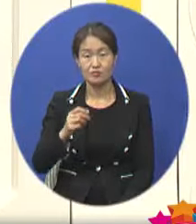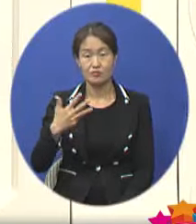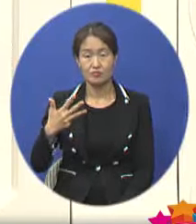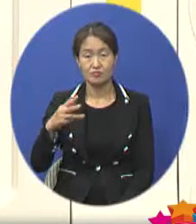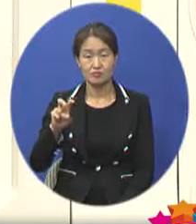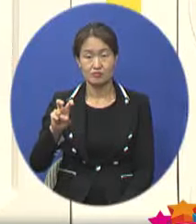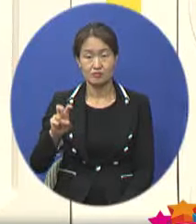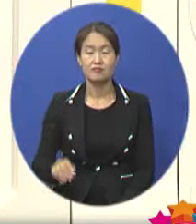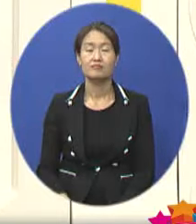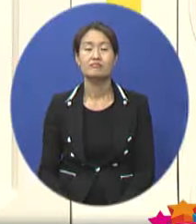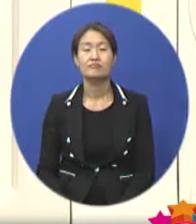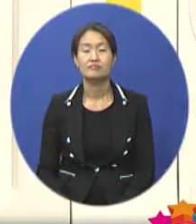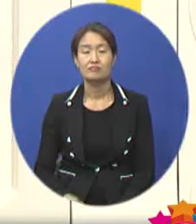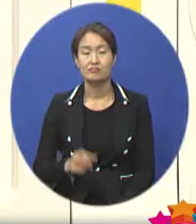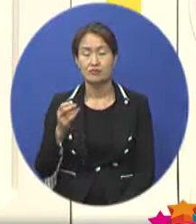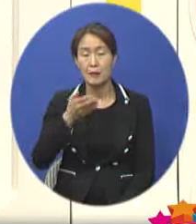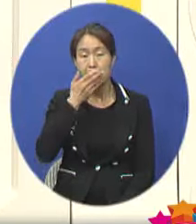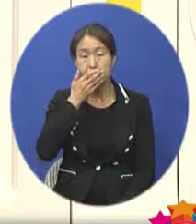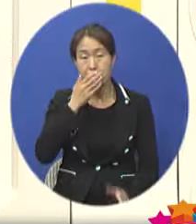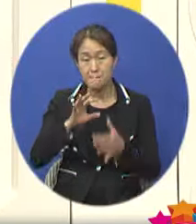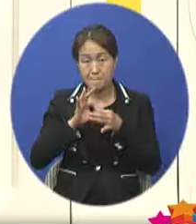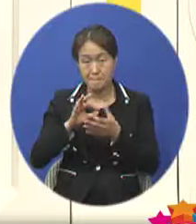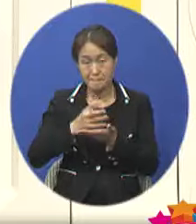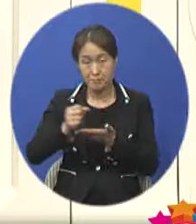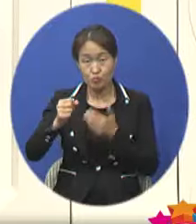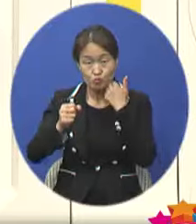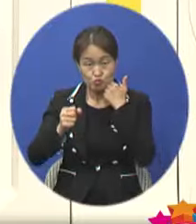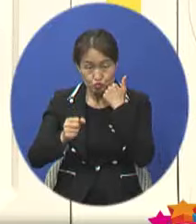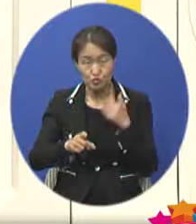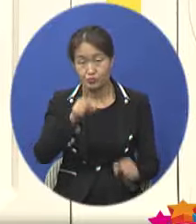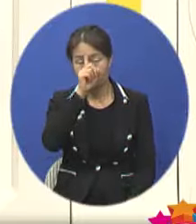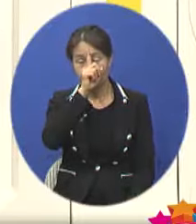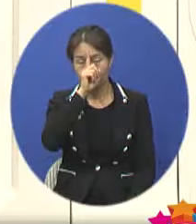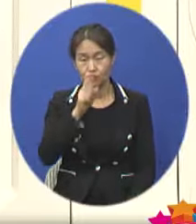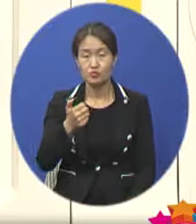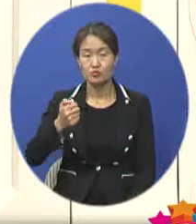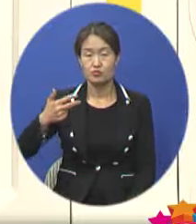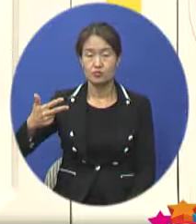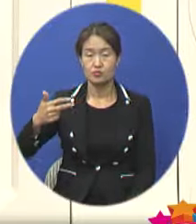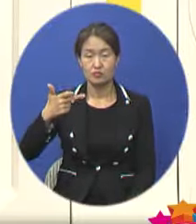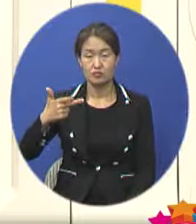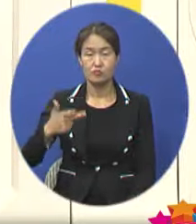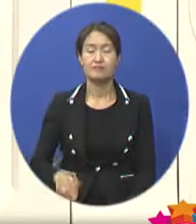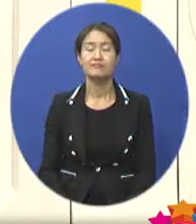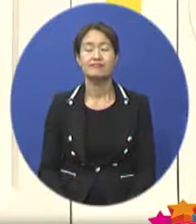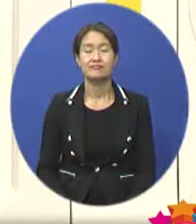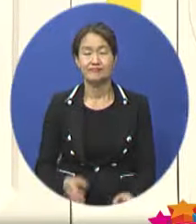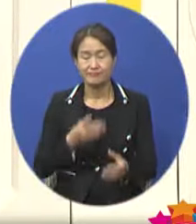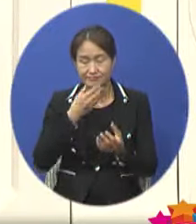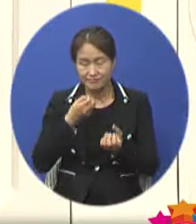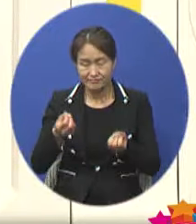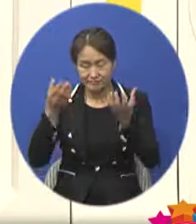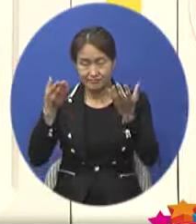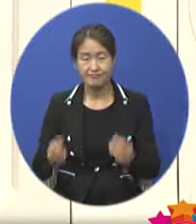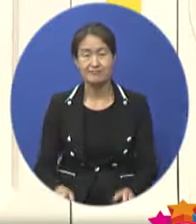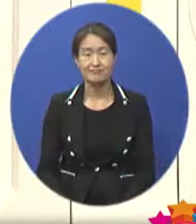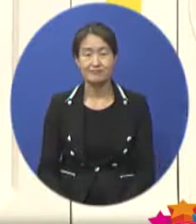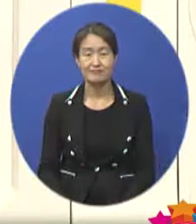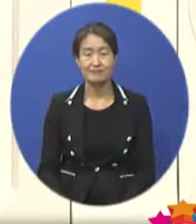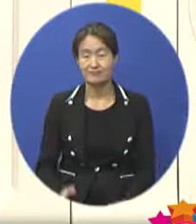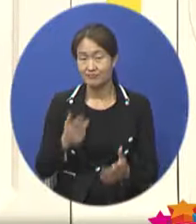끝번호 0820번님. 즉석식품 받으시는 분 0105로 시작하고요. 끝번호 5717번님 축하드립니다.